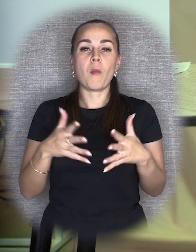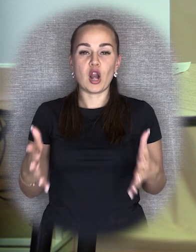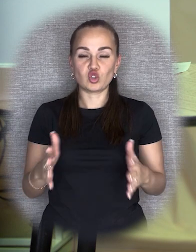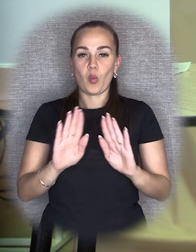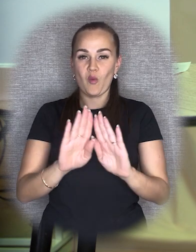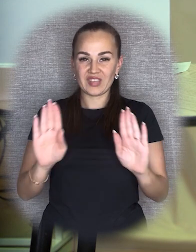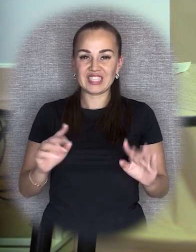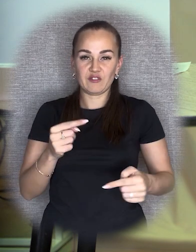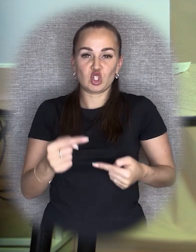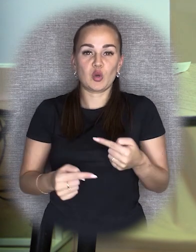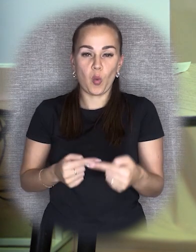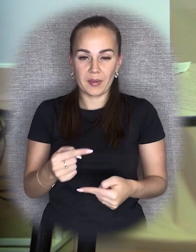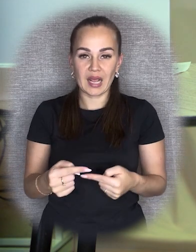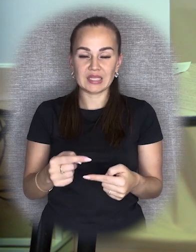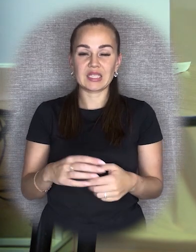выставочному процессу